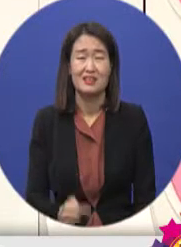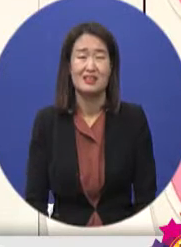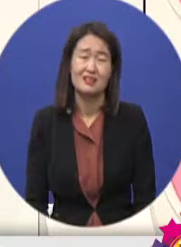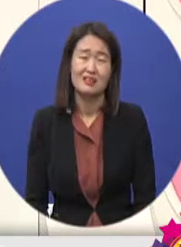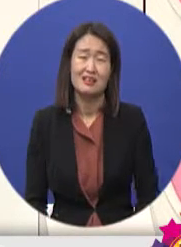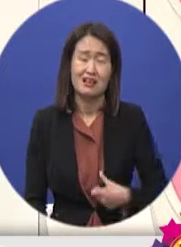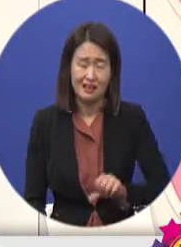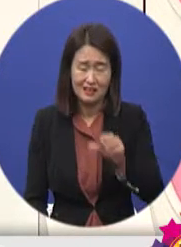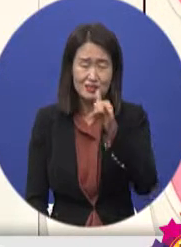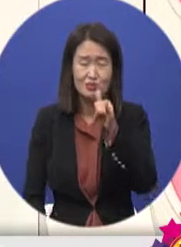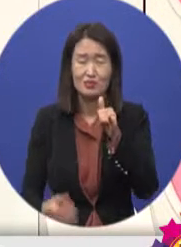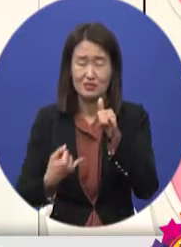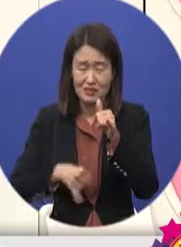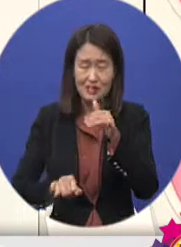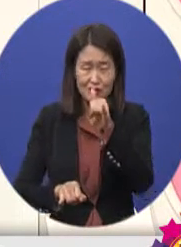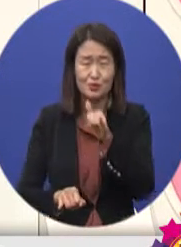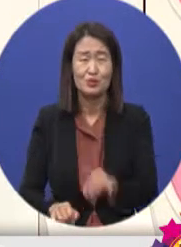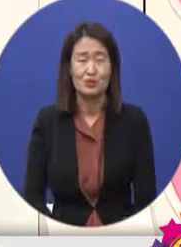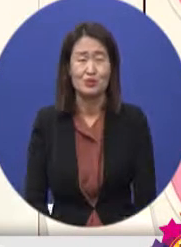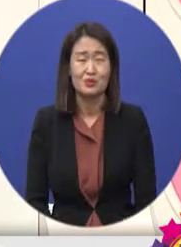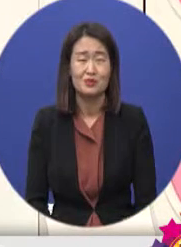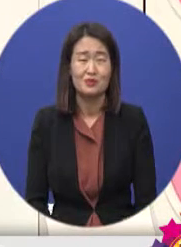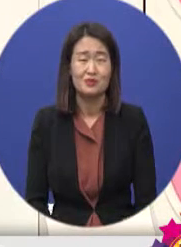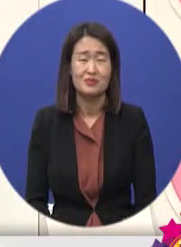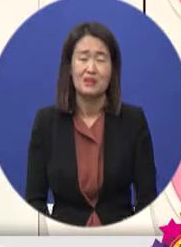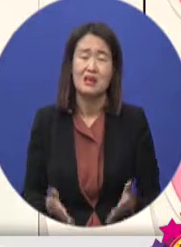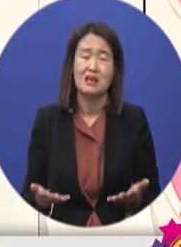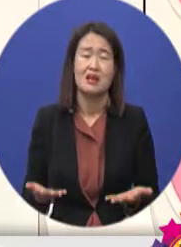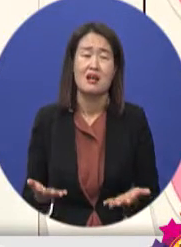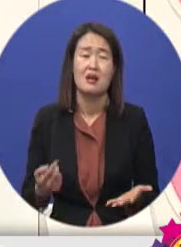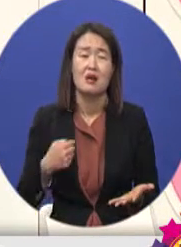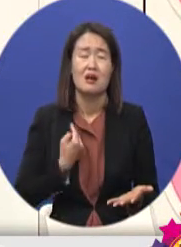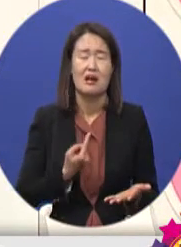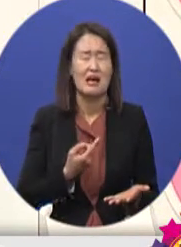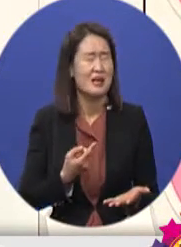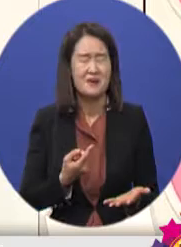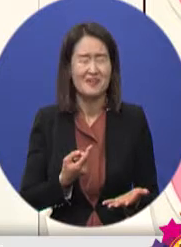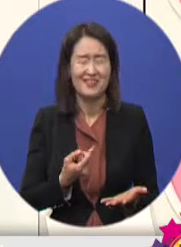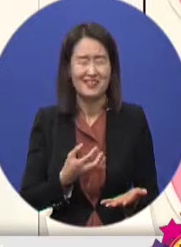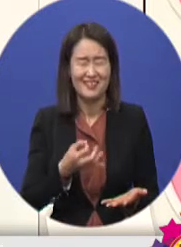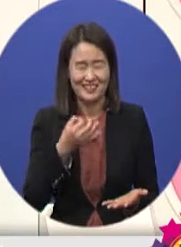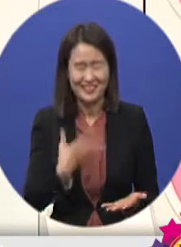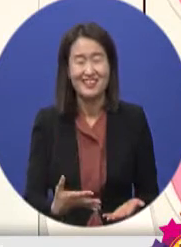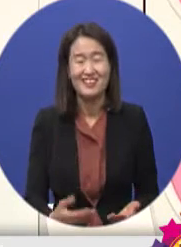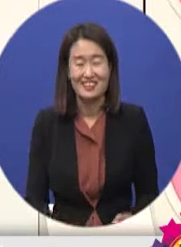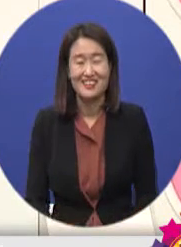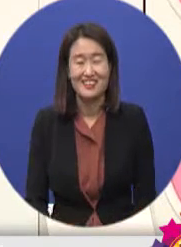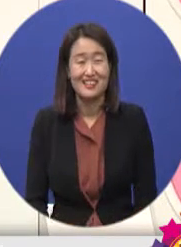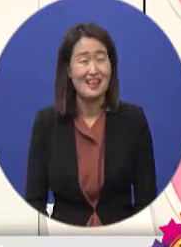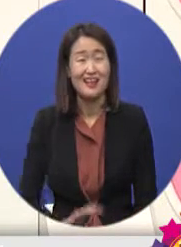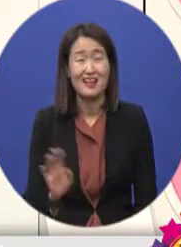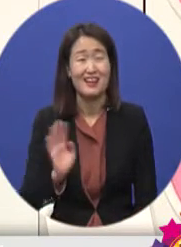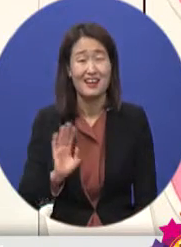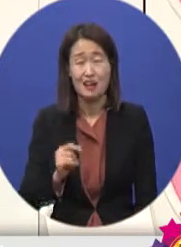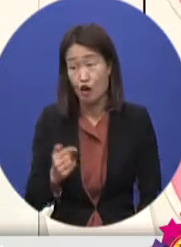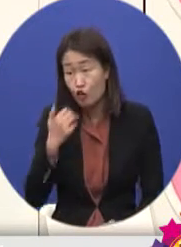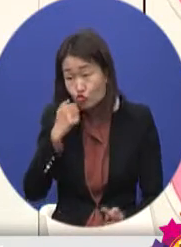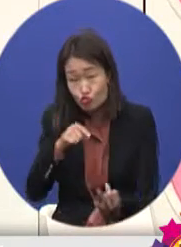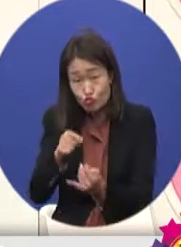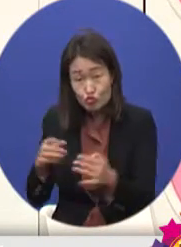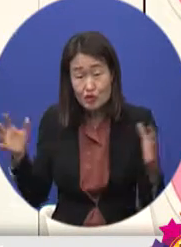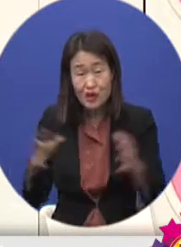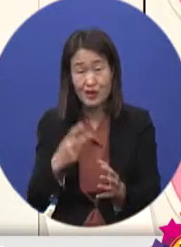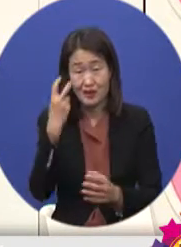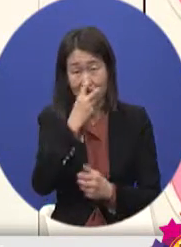아들이 있고 딸이 있지만은. 예. 얼마나 그래요. 직직할고. 네. 에이, 여러분들이 지켜주시니까